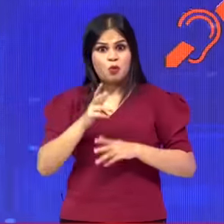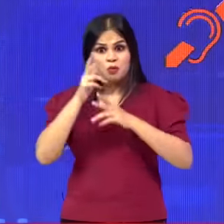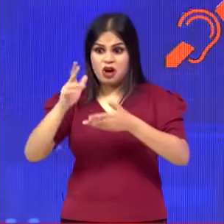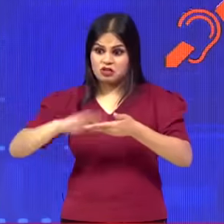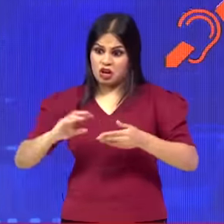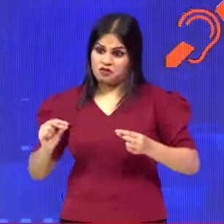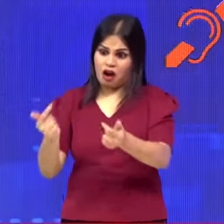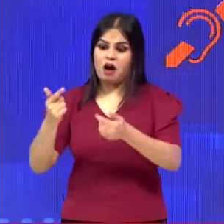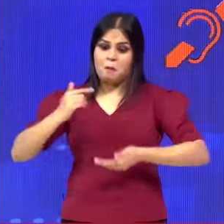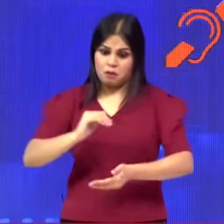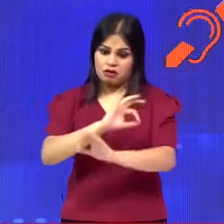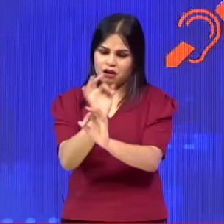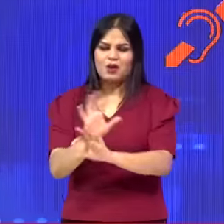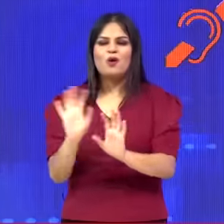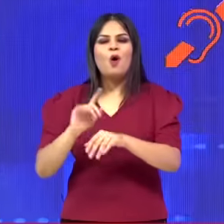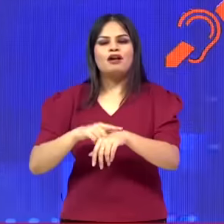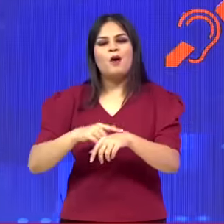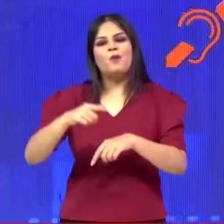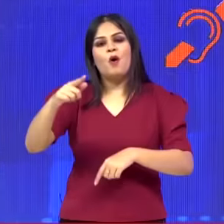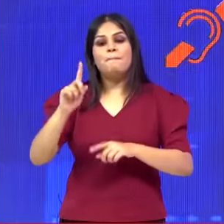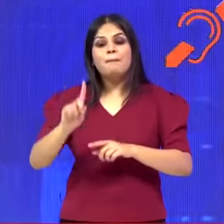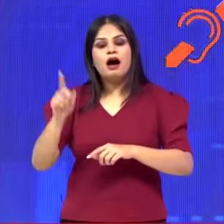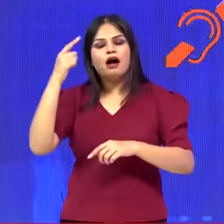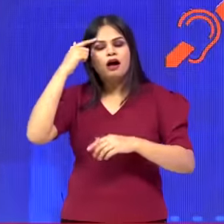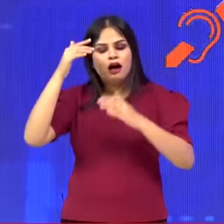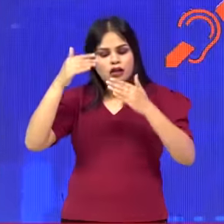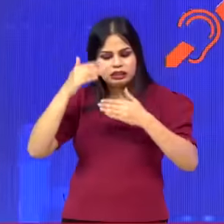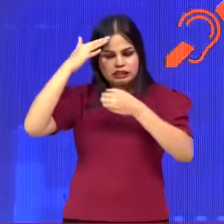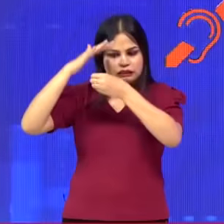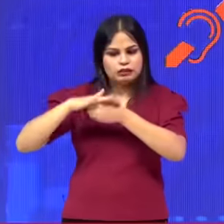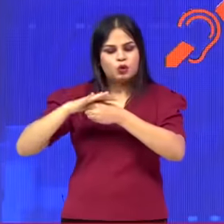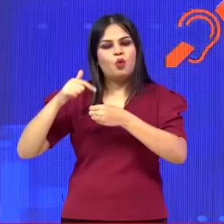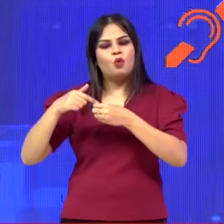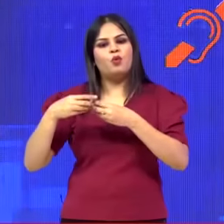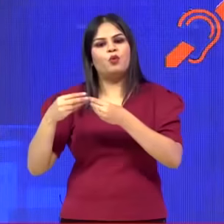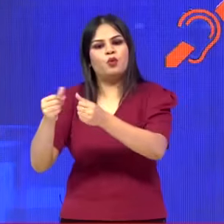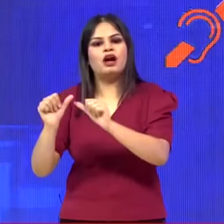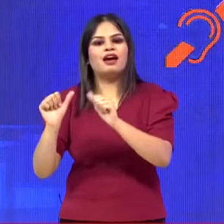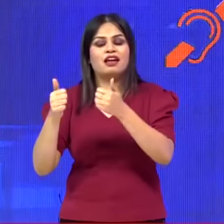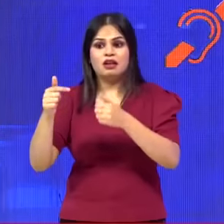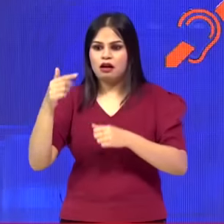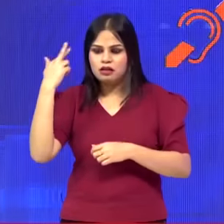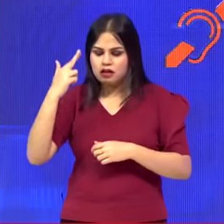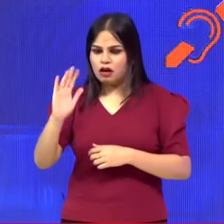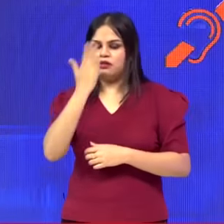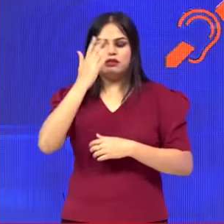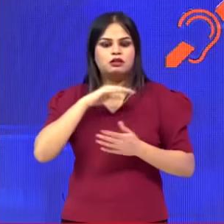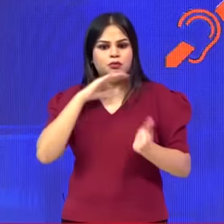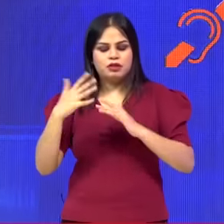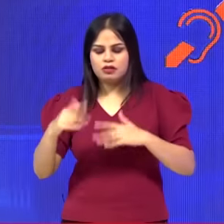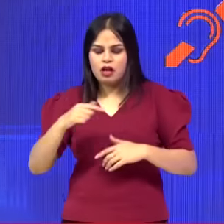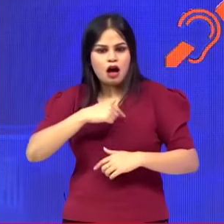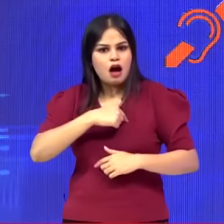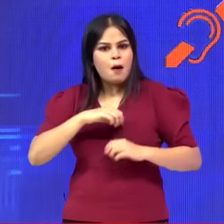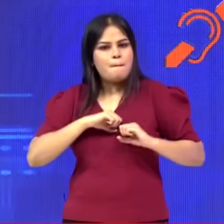जाए, अभी नहीं, बहुत टाइम है. बट टू गेट आउट दैट सिडनास, वो बहुत ही हैवी था उसके ऊपर और वो टूट रही